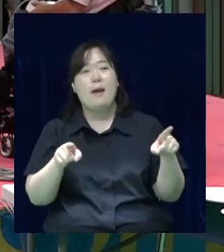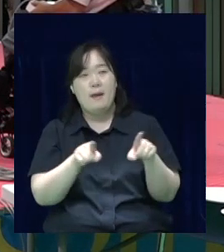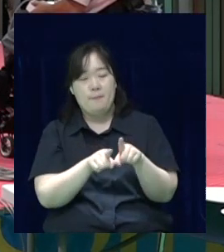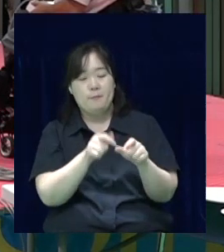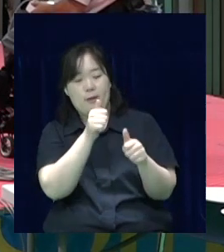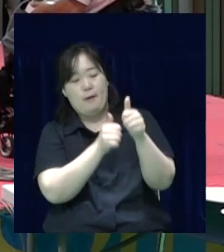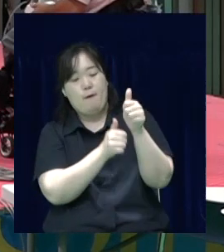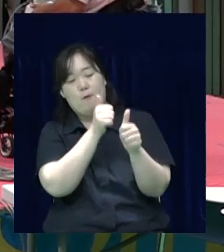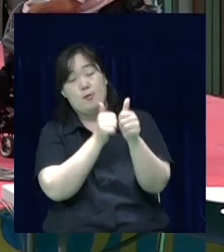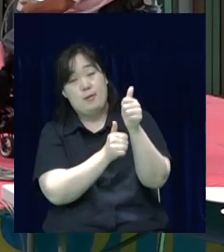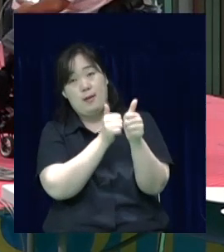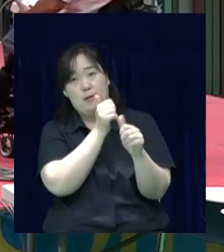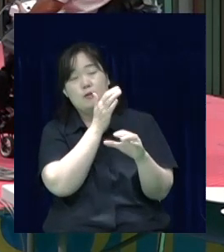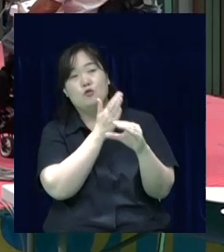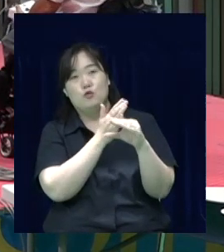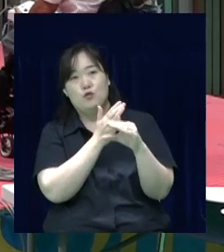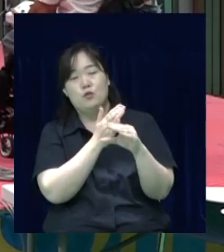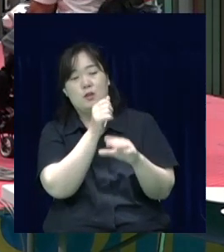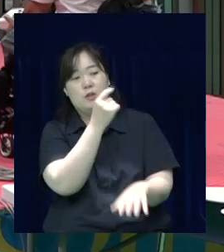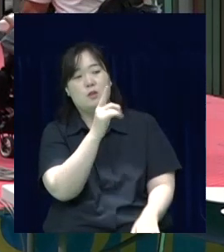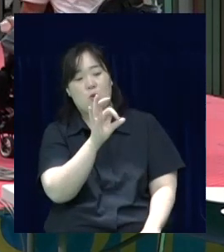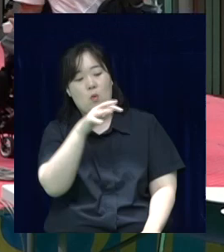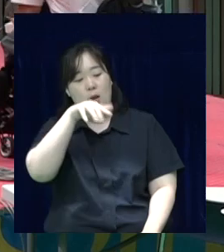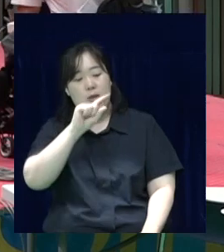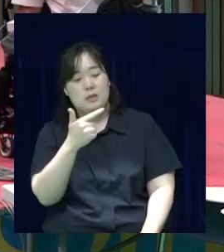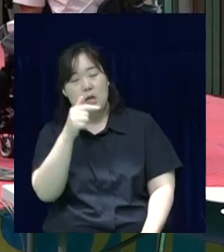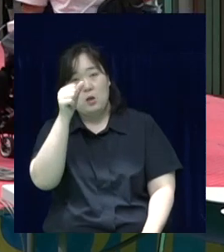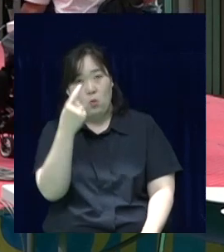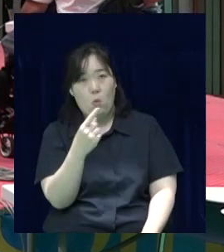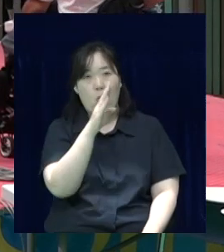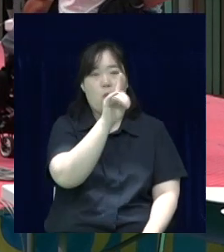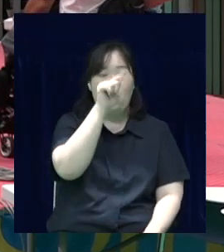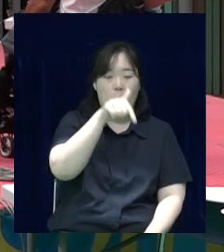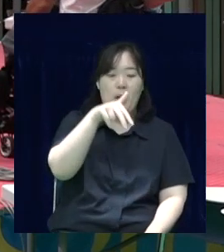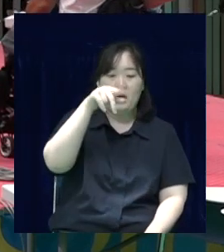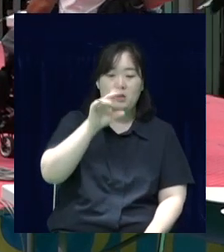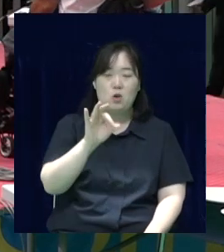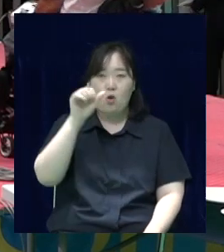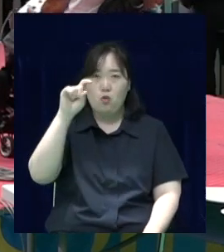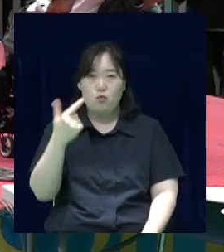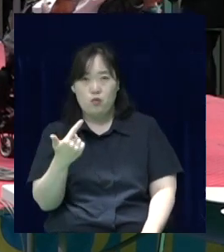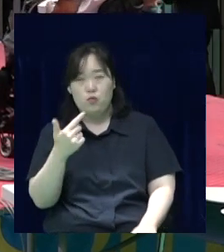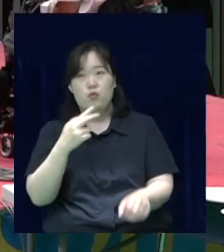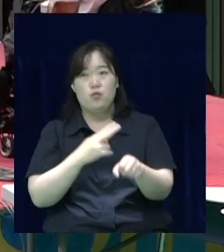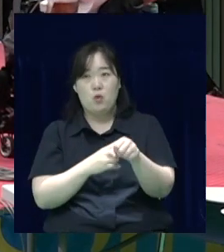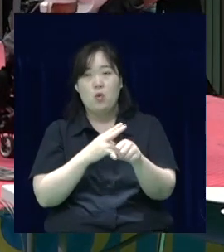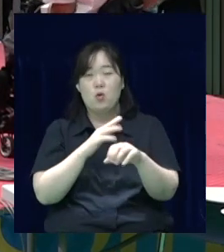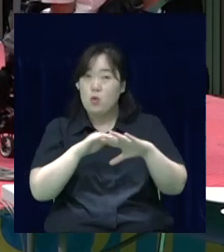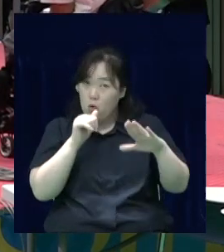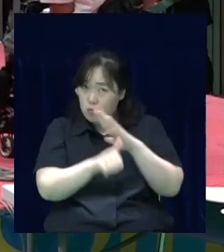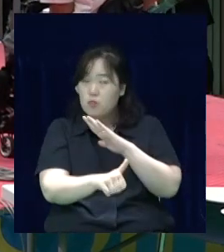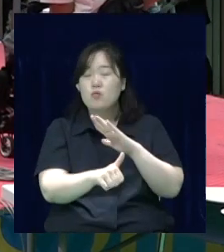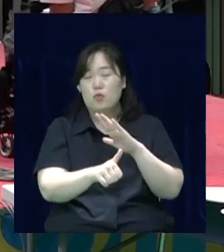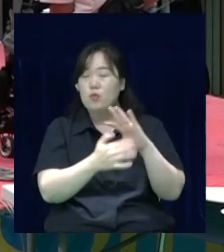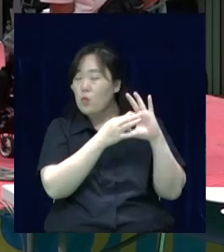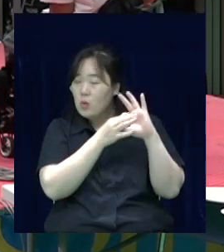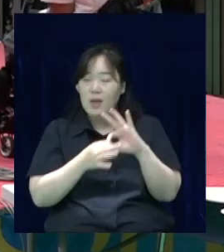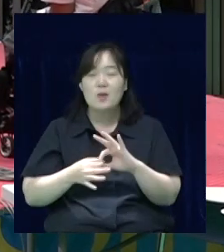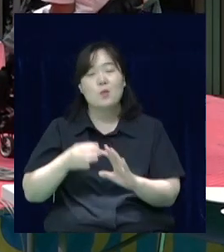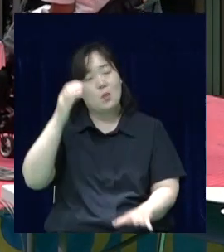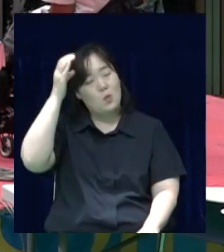치열한 경쟁을 펼치고 있는 뭐 황찬우 선수 박정훈 선수도 계속해서 또 살펴볼 필요가